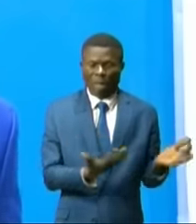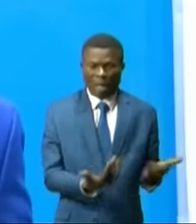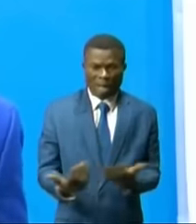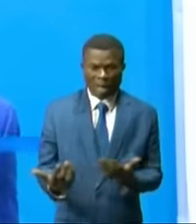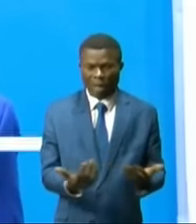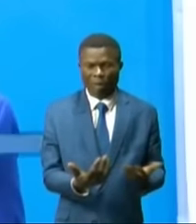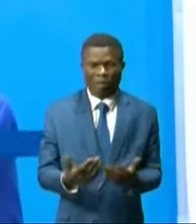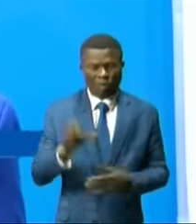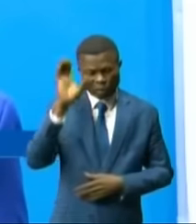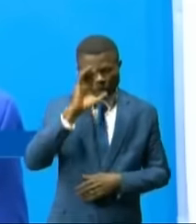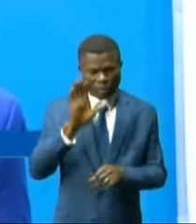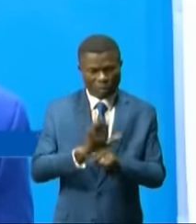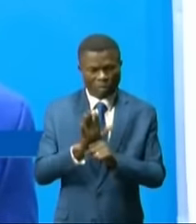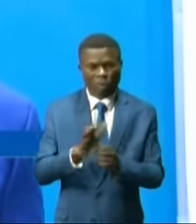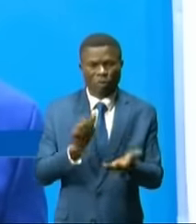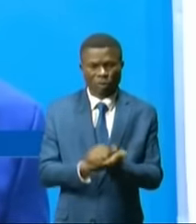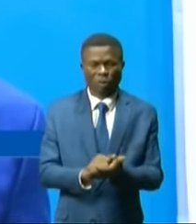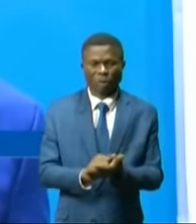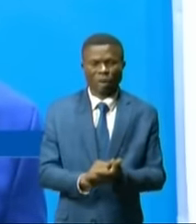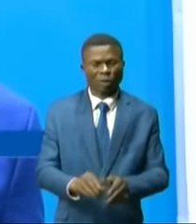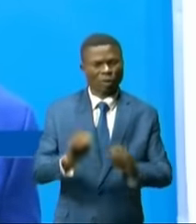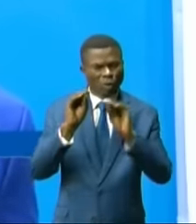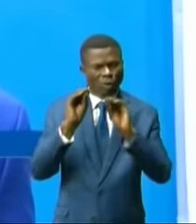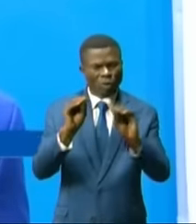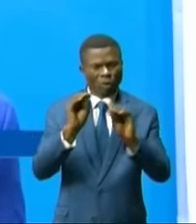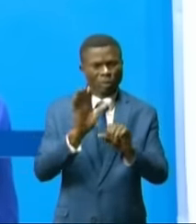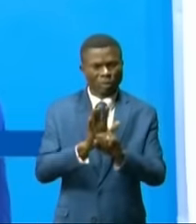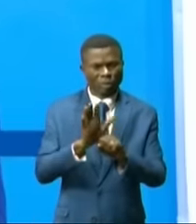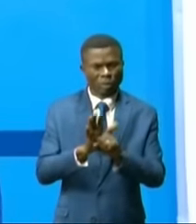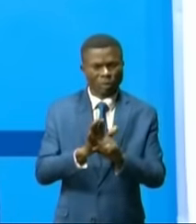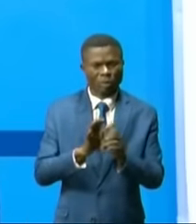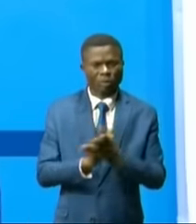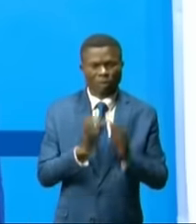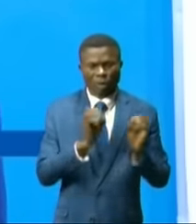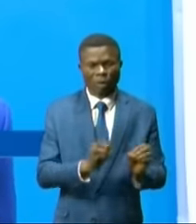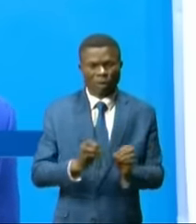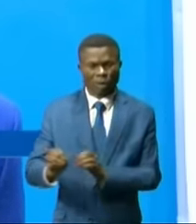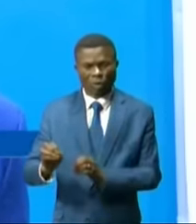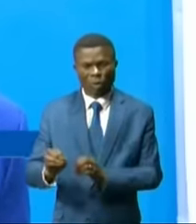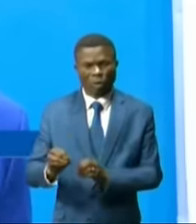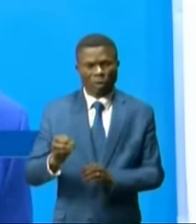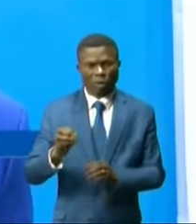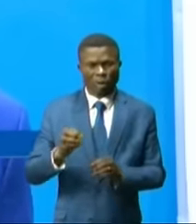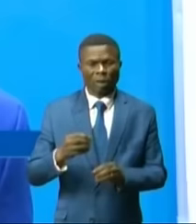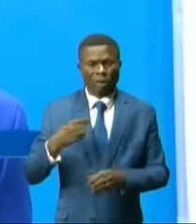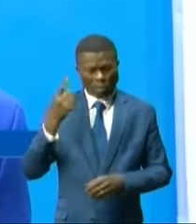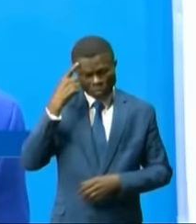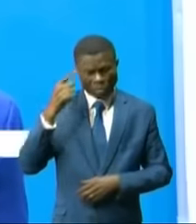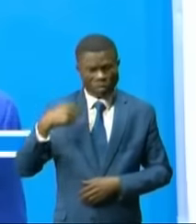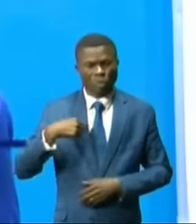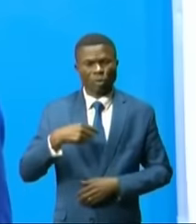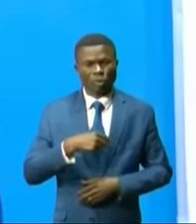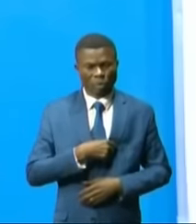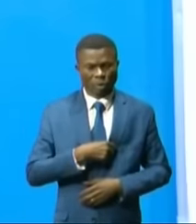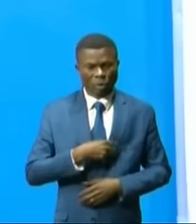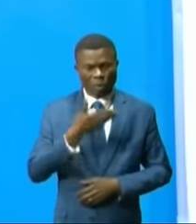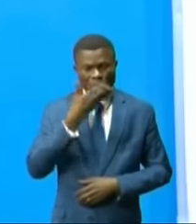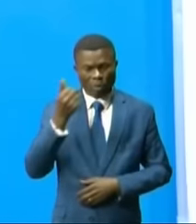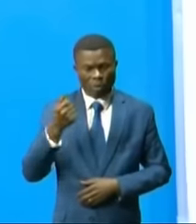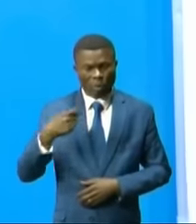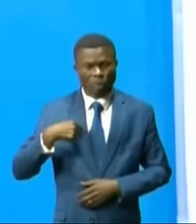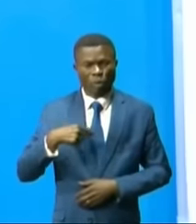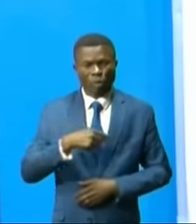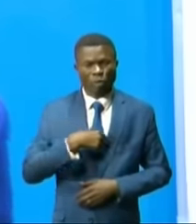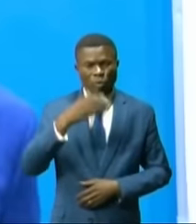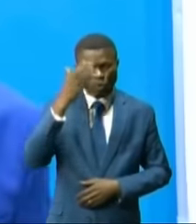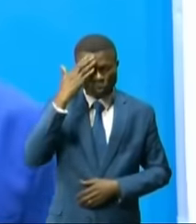beaucoup recherchée et souhaitée qu'elle soit organisée à notre intention. Parce que, comme nous le